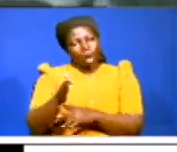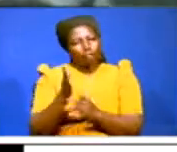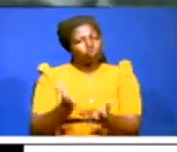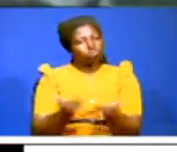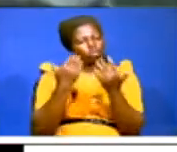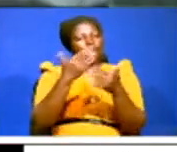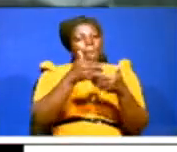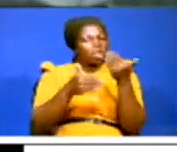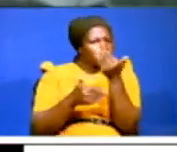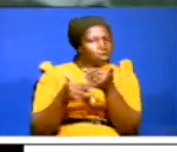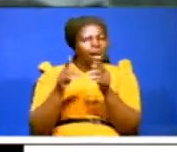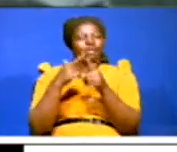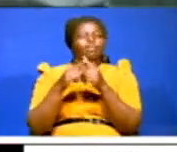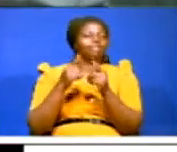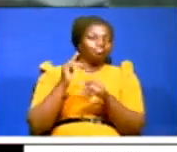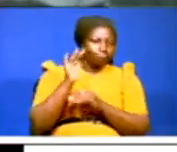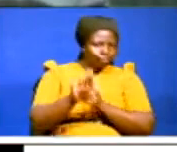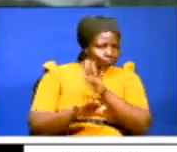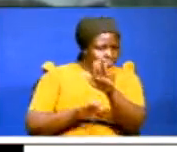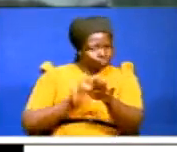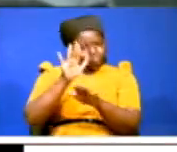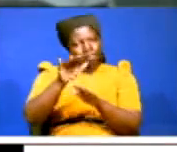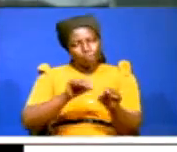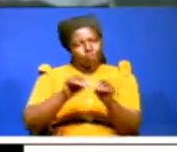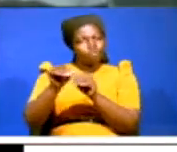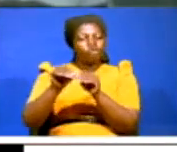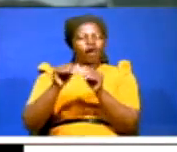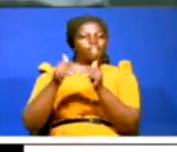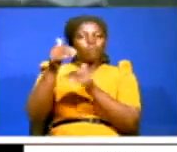tutazijenga ndio tuweze kupiga hatua ya kwenda mbele kama taifa letu la Kenya.